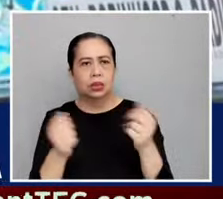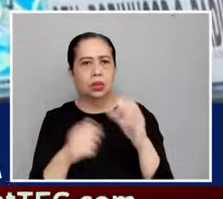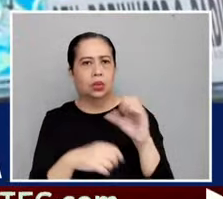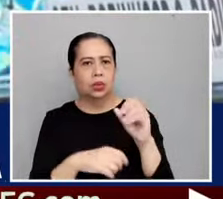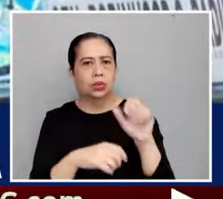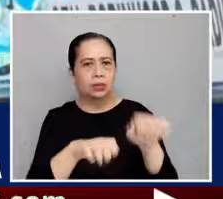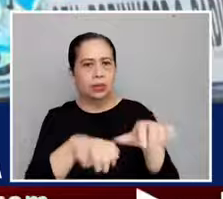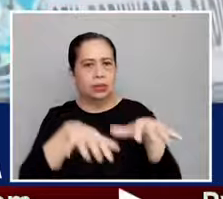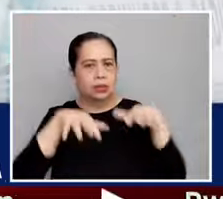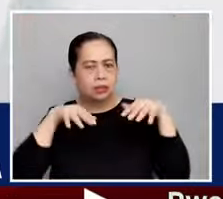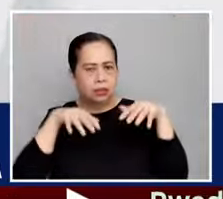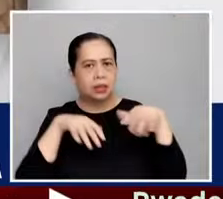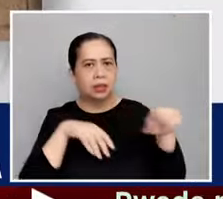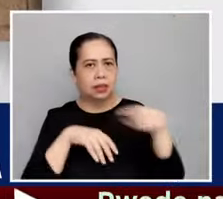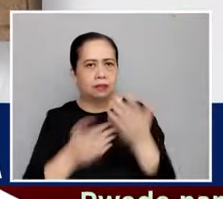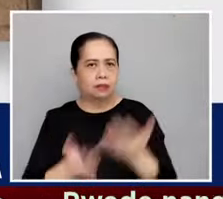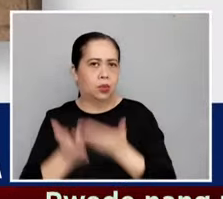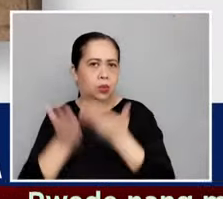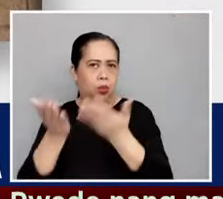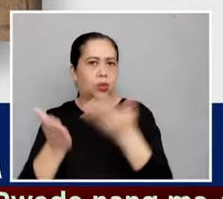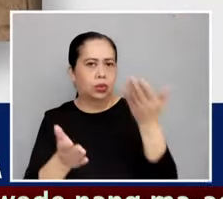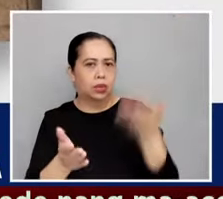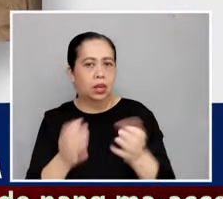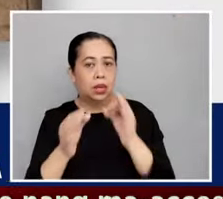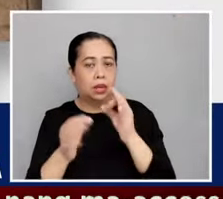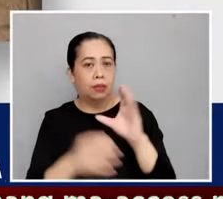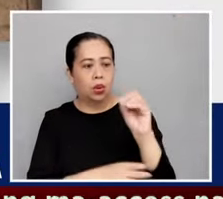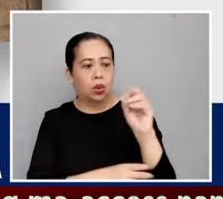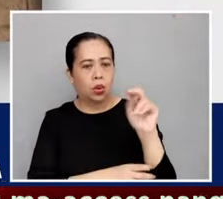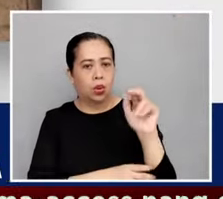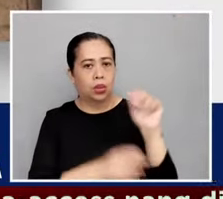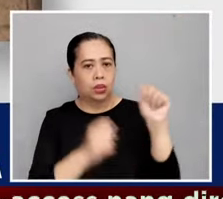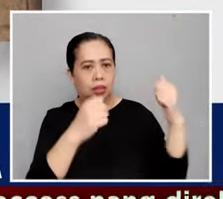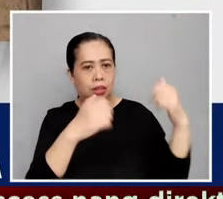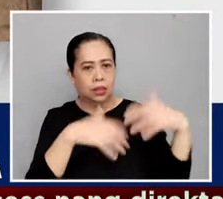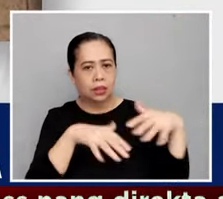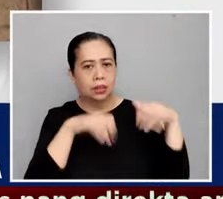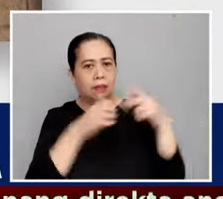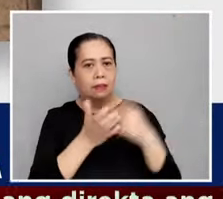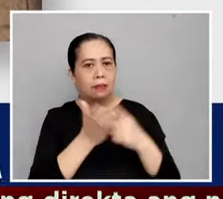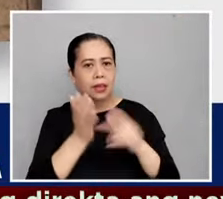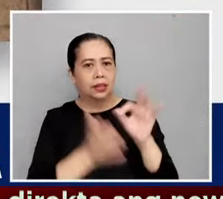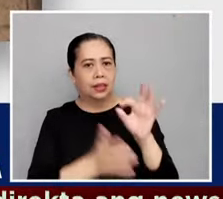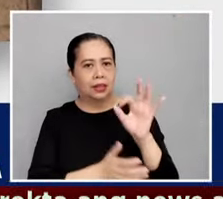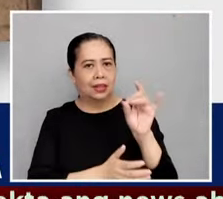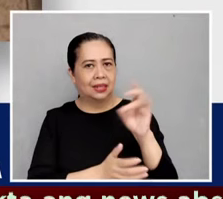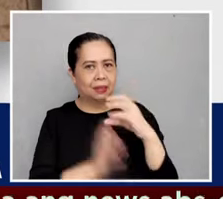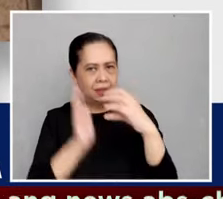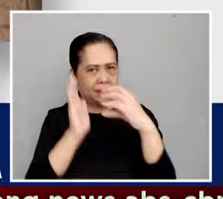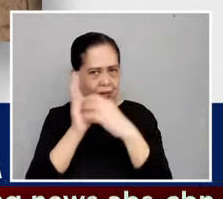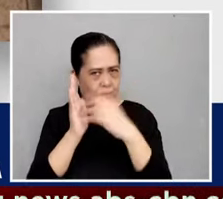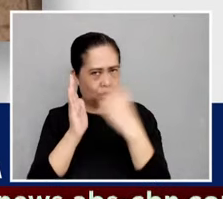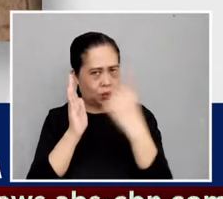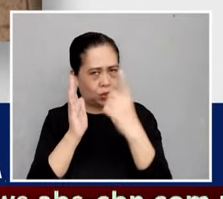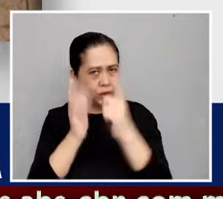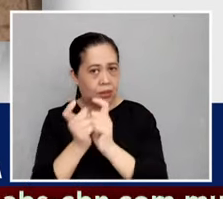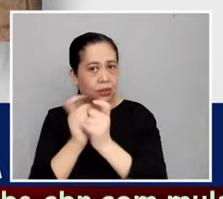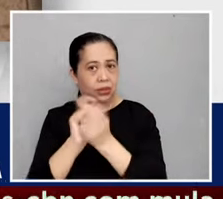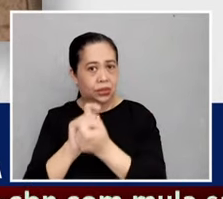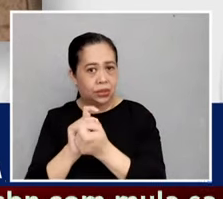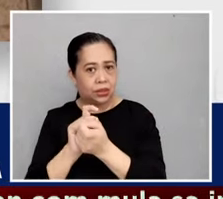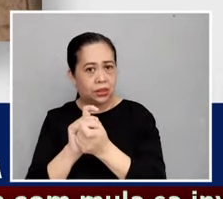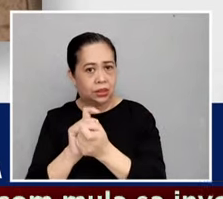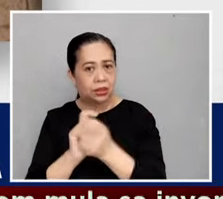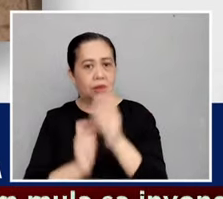na itinutulak naman niya. Kapag CONAS na piecemeal o parte lang na 1987 constitution ang babaguhin,